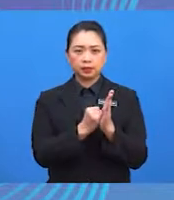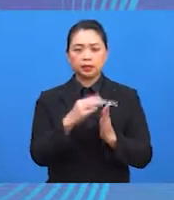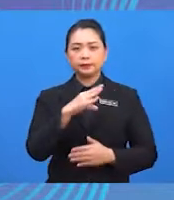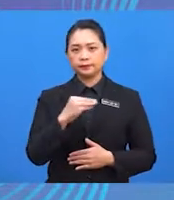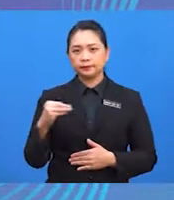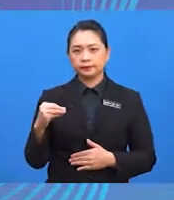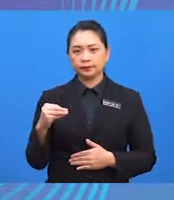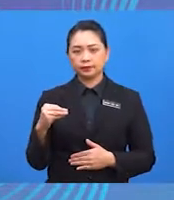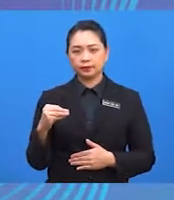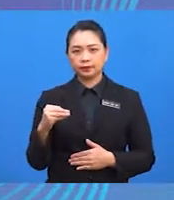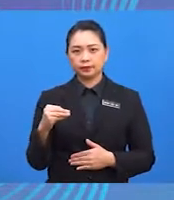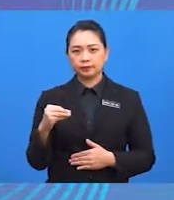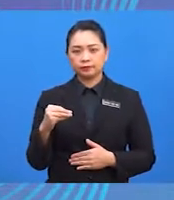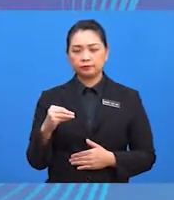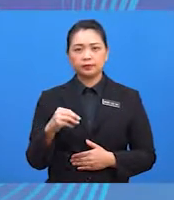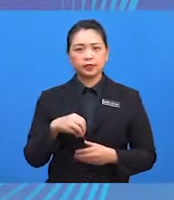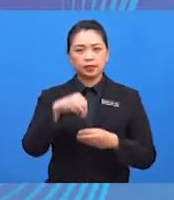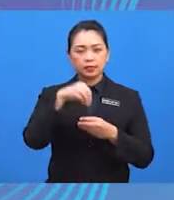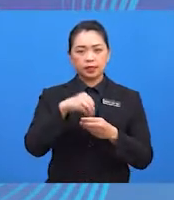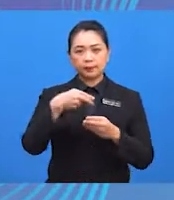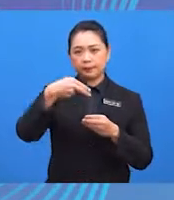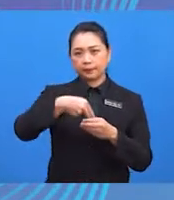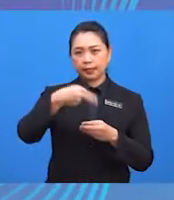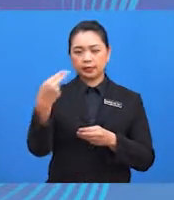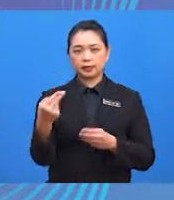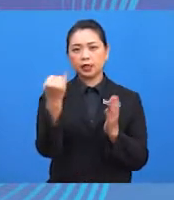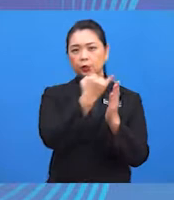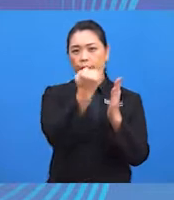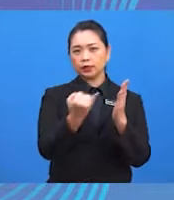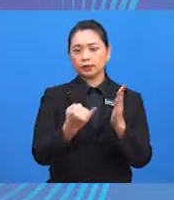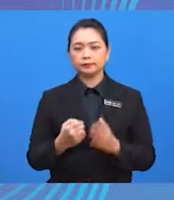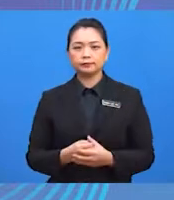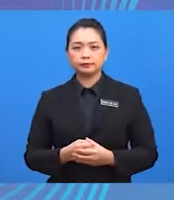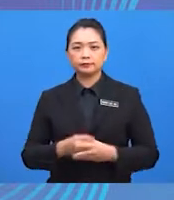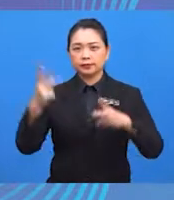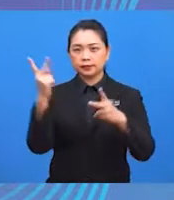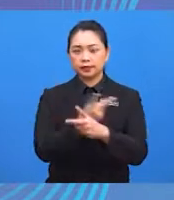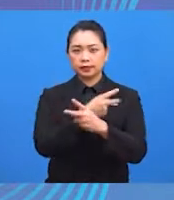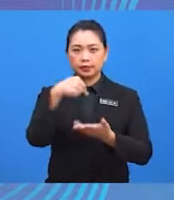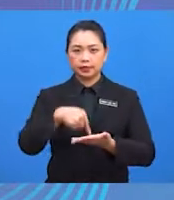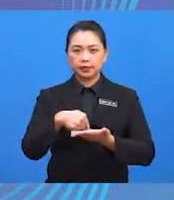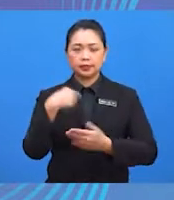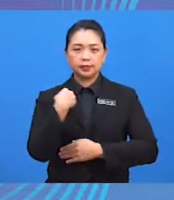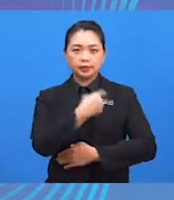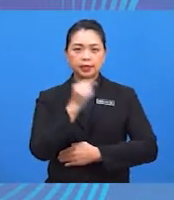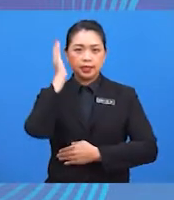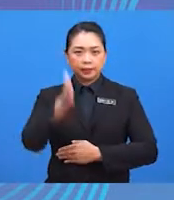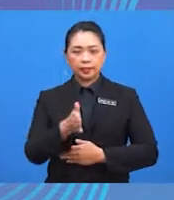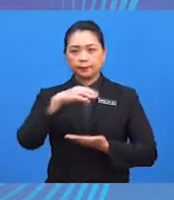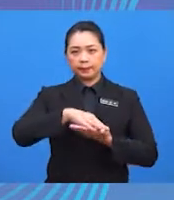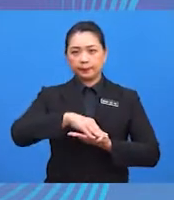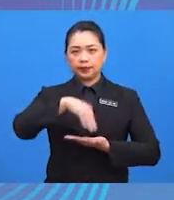dan konsep dalam penghasilan lukisan. Pada kali ini, kita akan